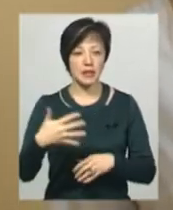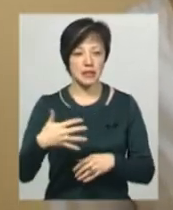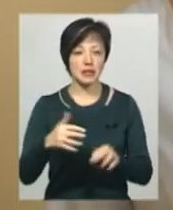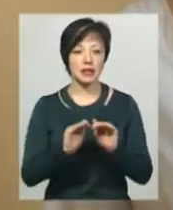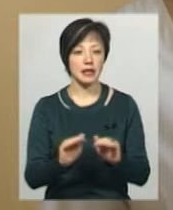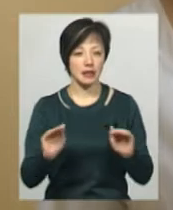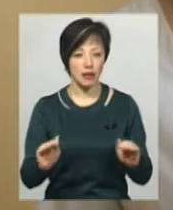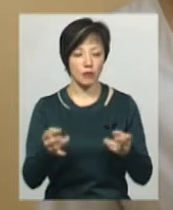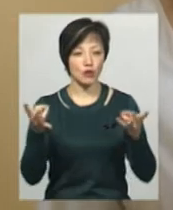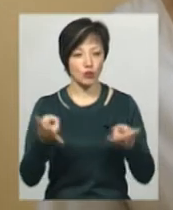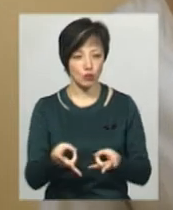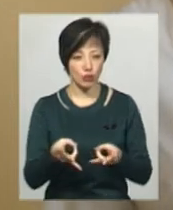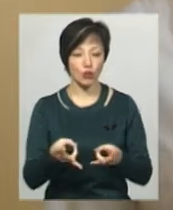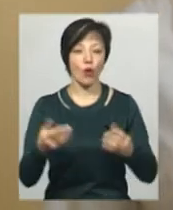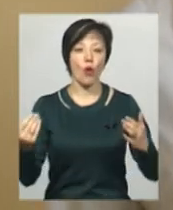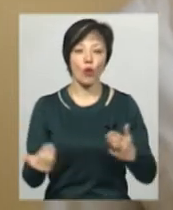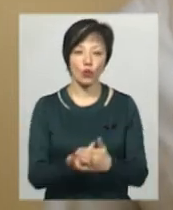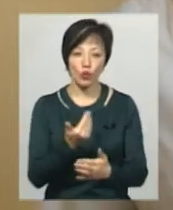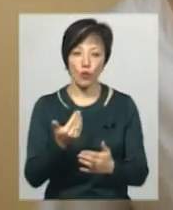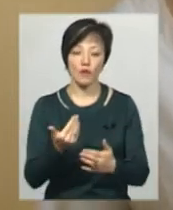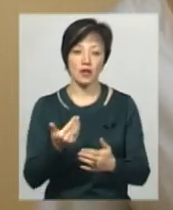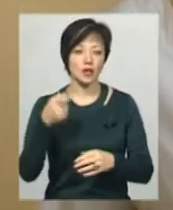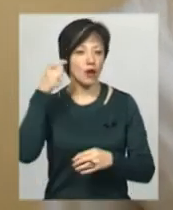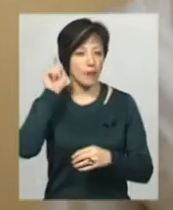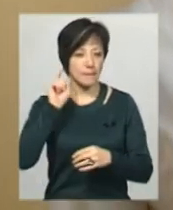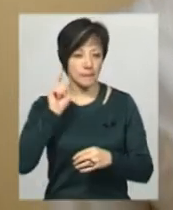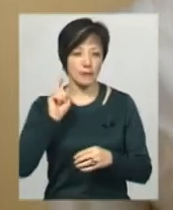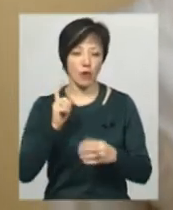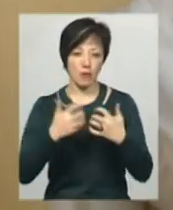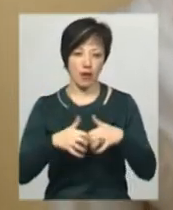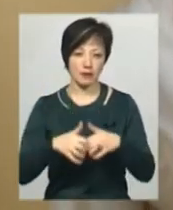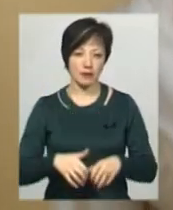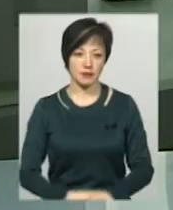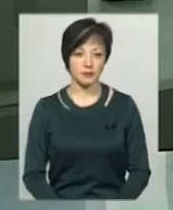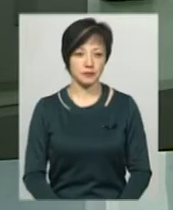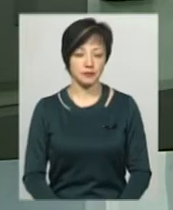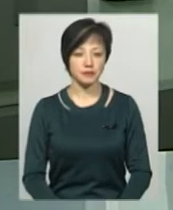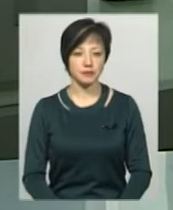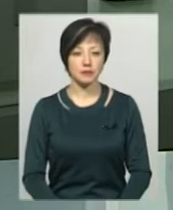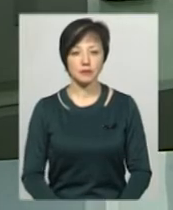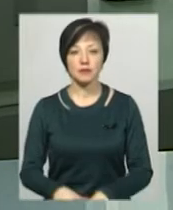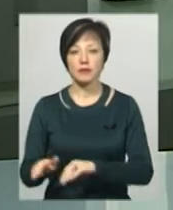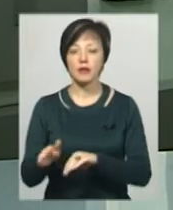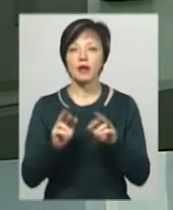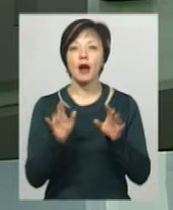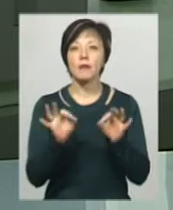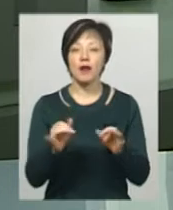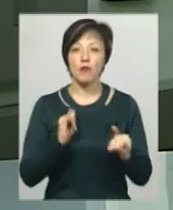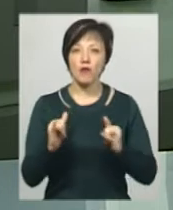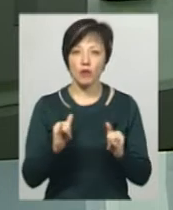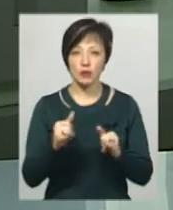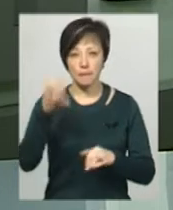50 дітей потребують оновлення сурдологічного обладнання. Як правильно